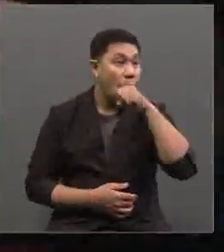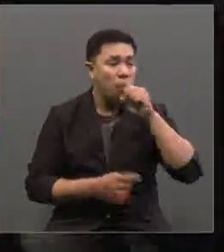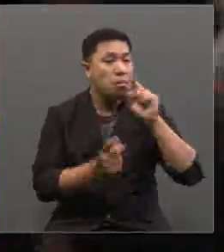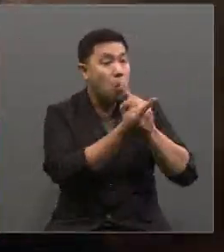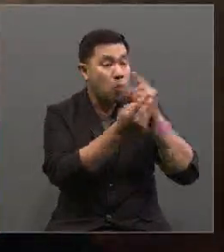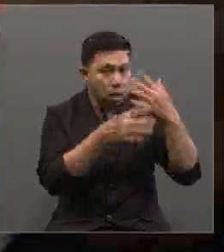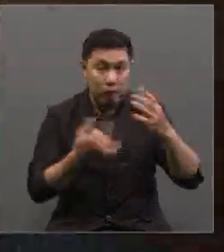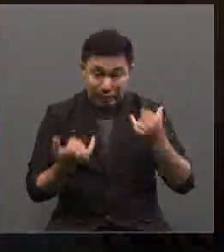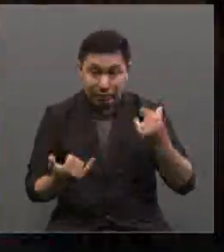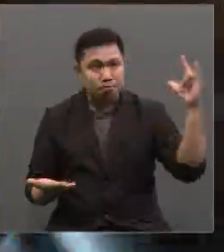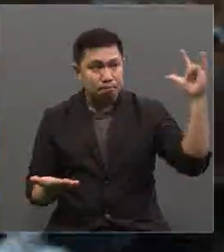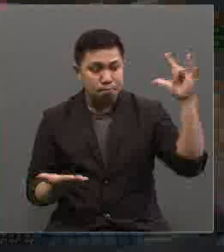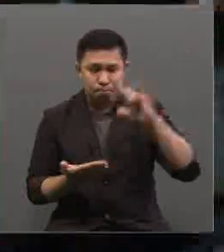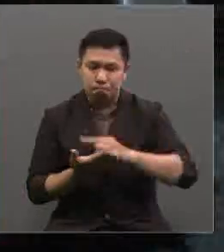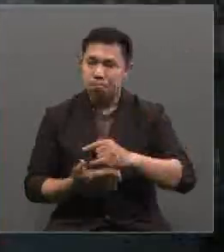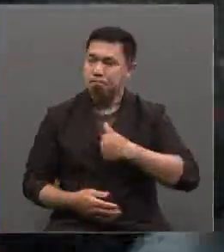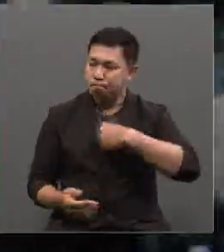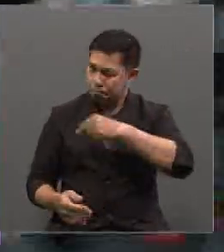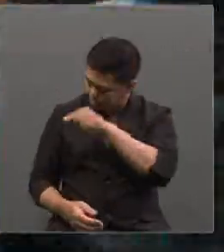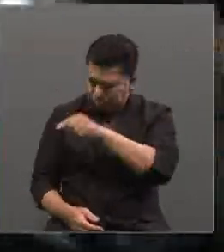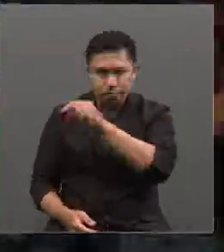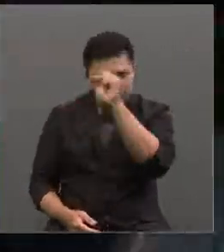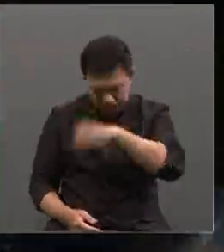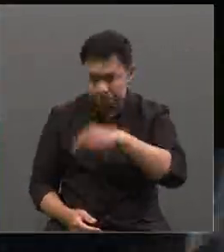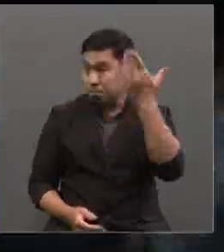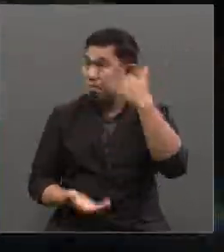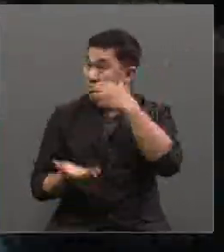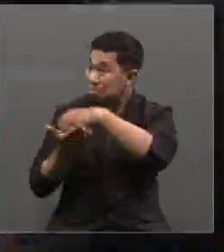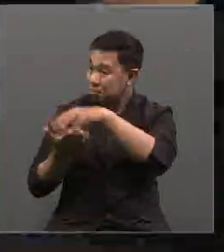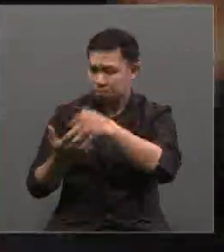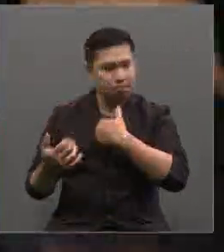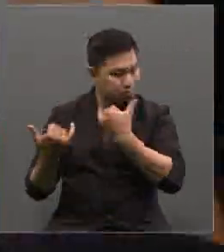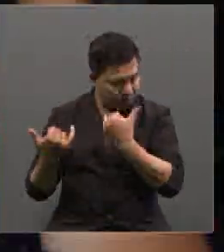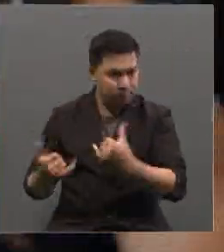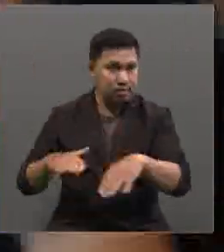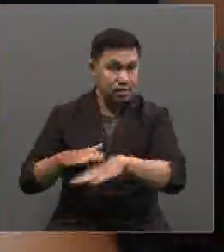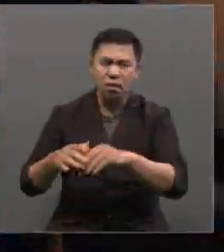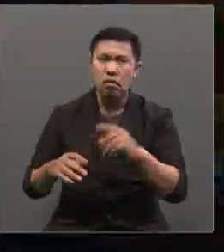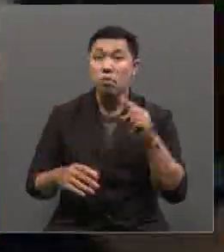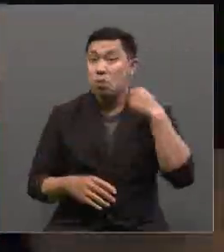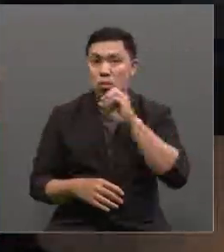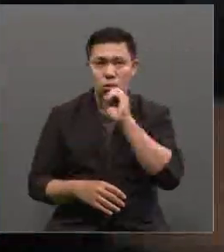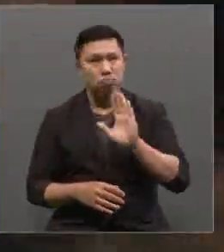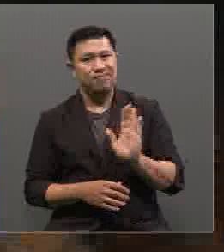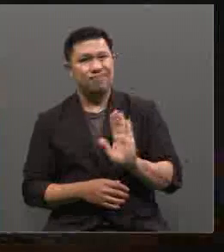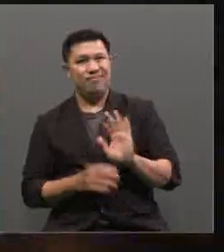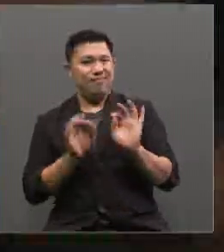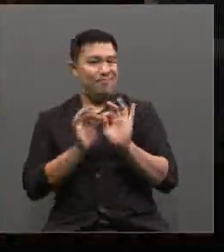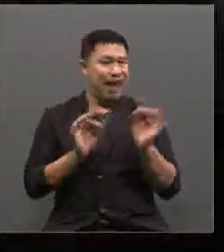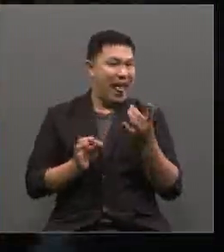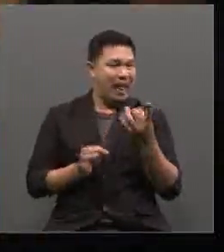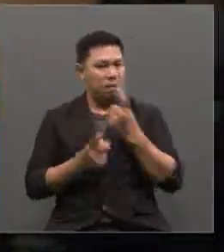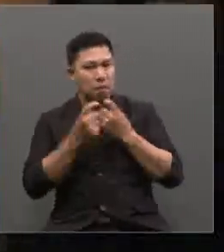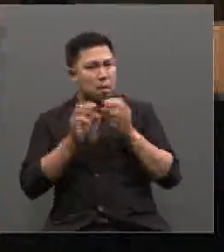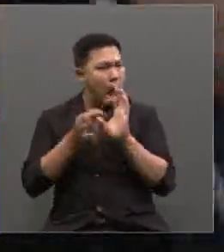ธอมาเพียงแค่ยืนยันข้อมูลอย่างเป็นทางการอีกครั้งหนึ่งนะครับซึ่งในรายละเอียดเนี่ยเธอก็บอกว่าไม่ขอเปิดเผยรายละเอียดเพราะว่าทั้งหมดอยู่ในสำ